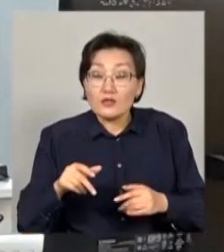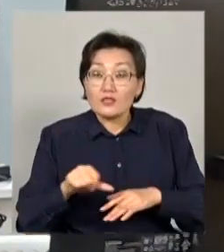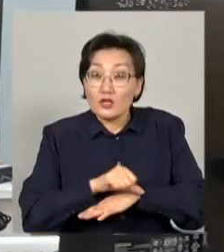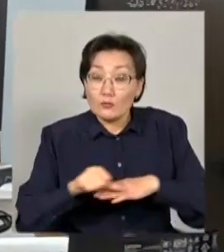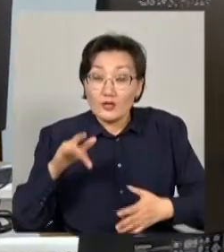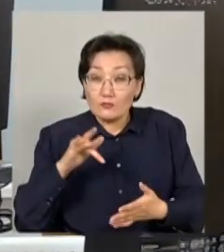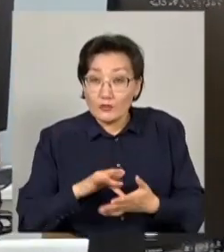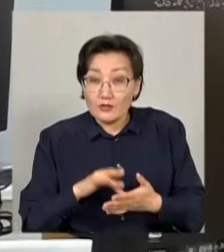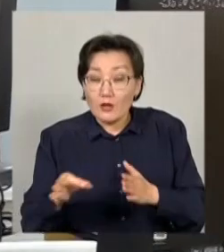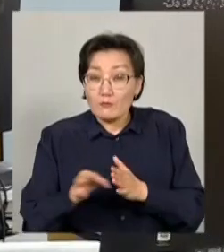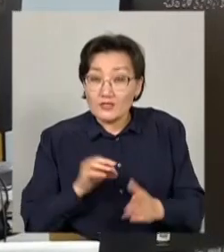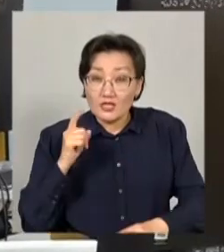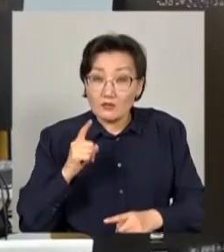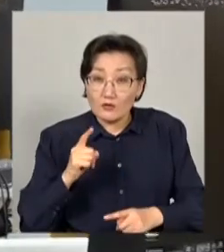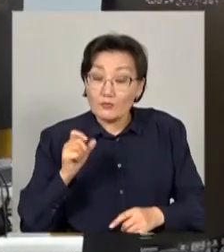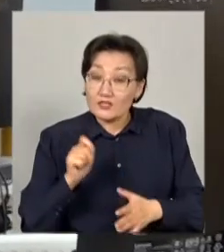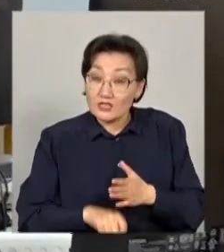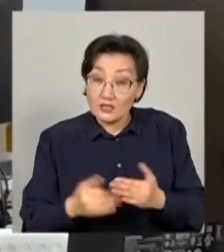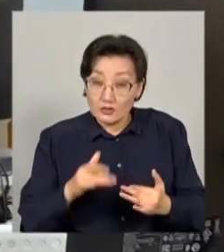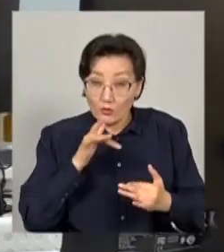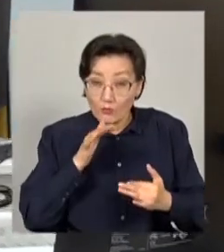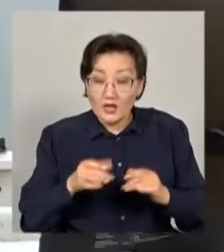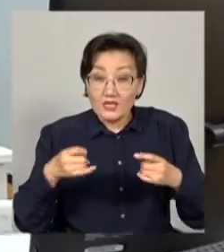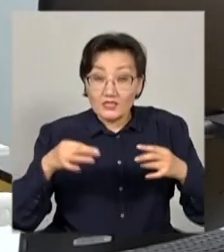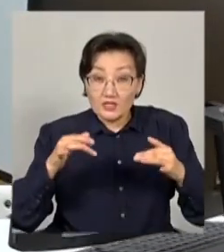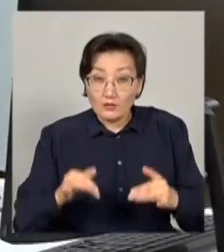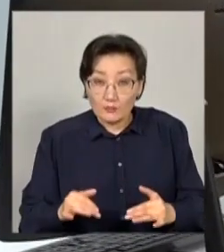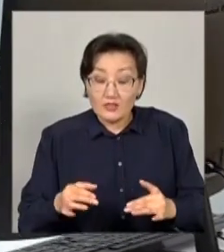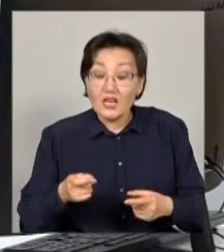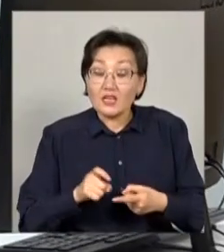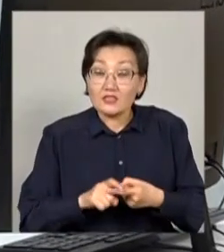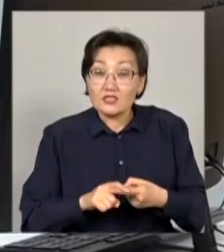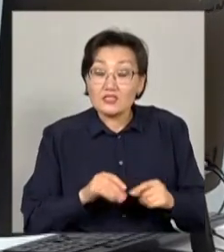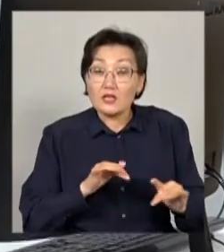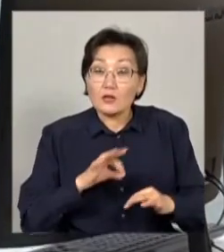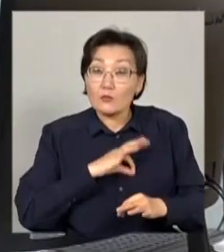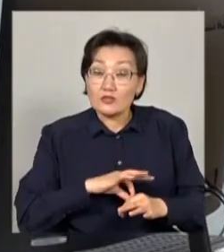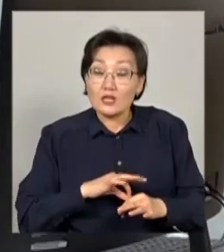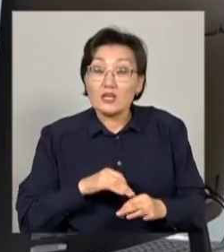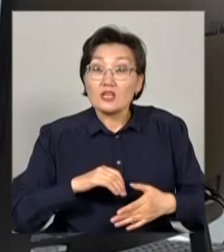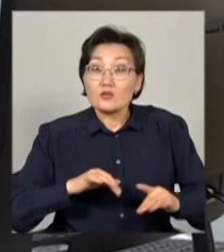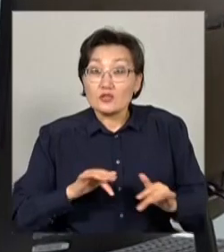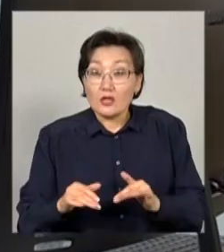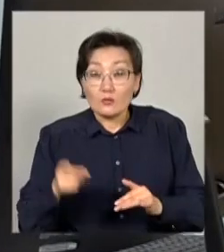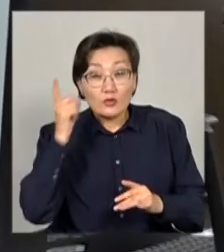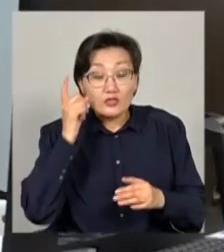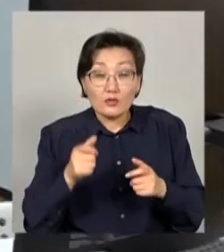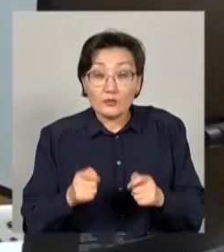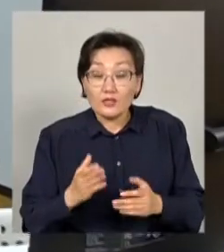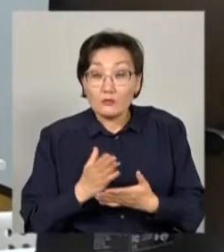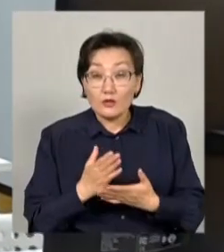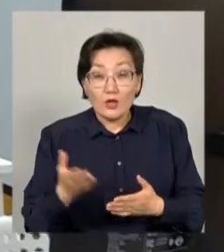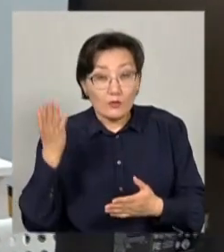бірден бұғатталып отырады. Алайда бұл қазіргі таңда компьютерлерге ғана қатысты болып отыр. Ұялы телефоны бар оқушылар